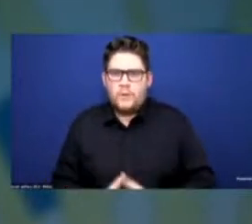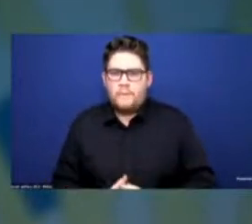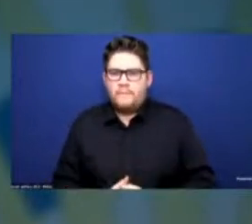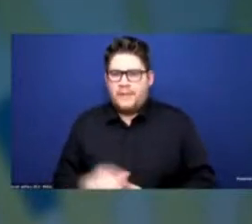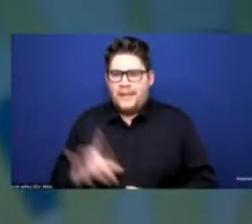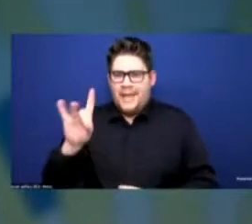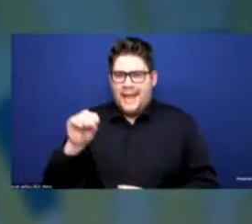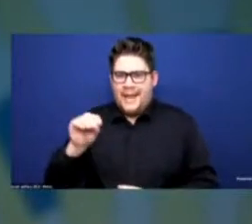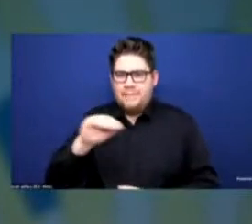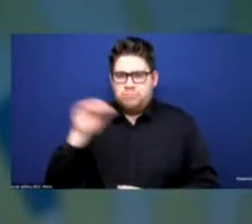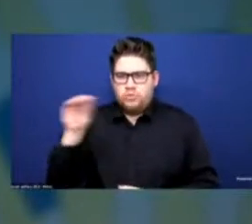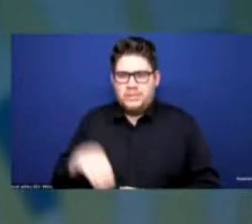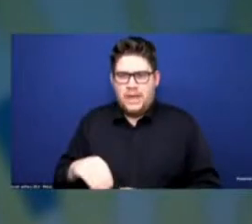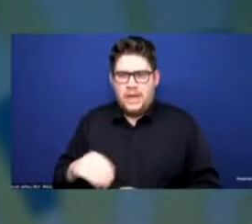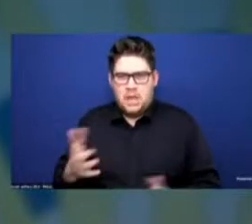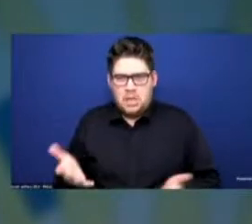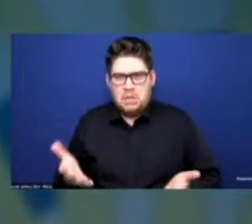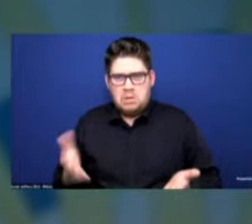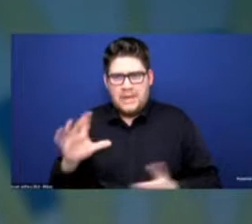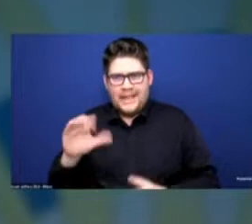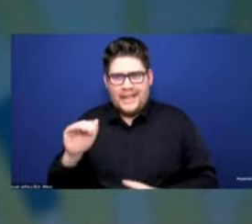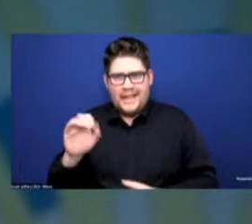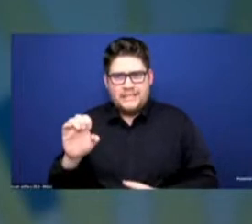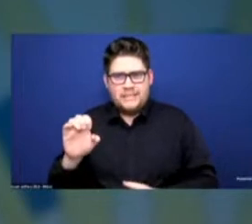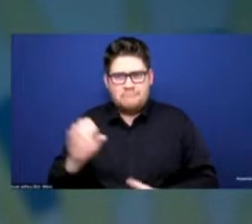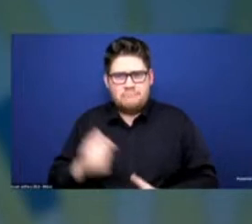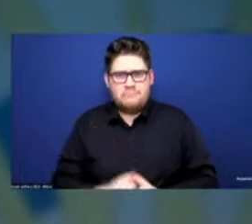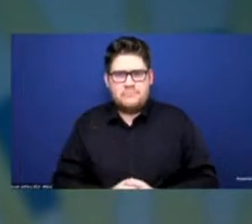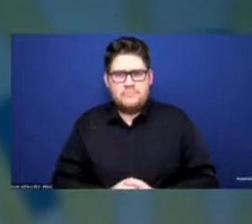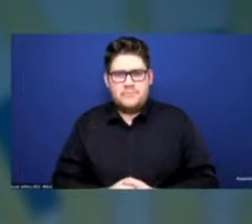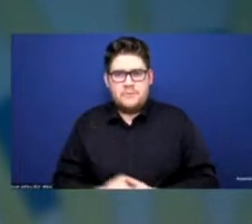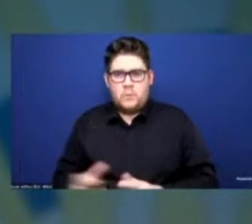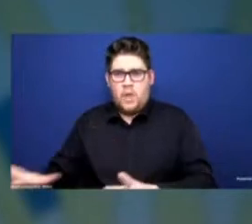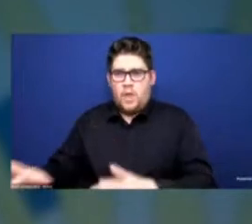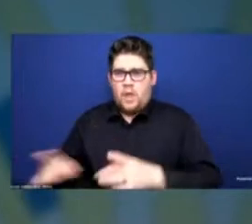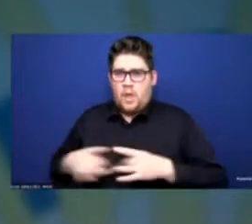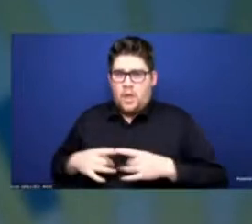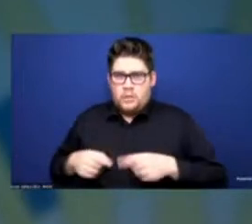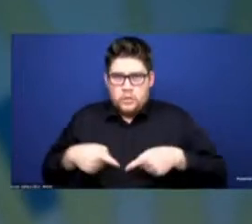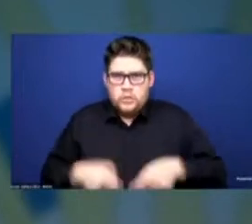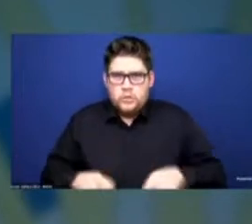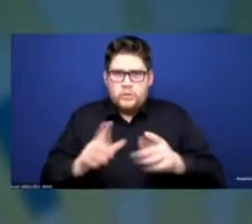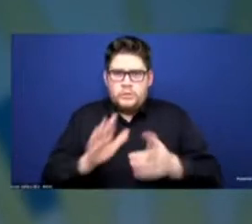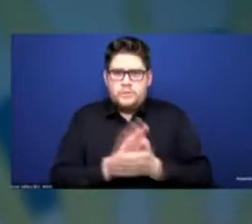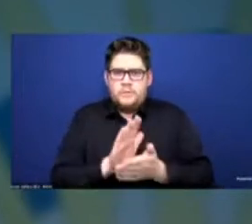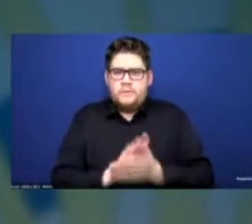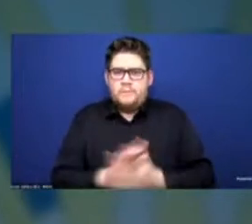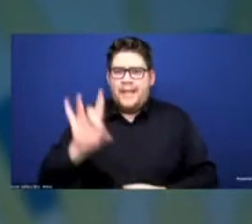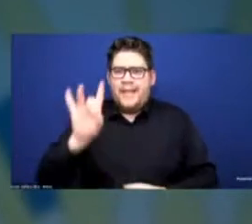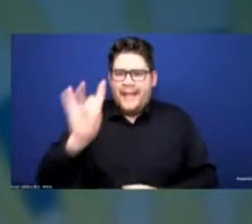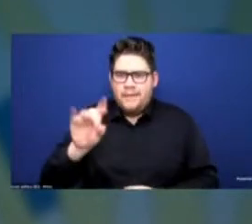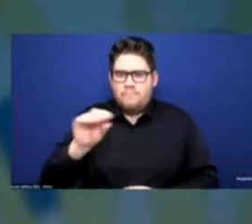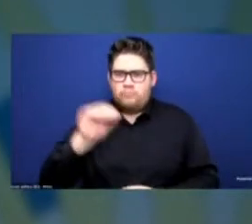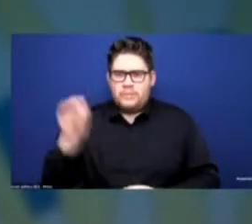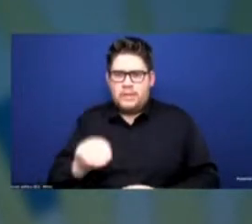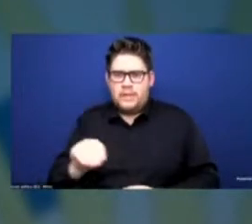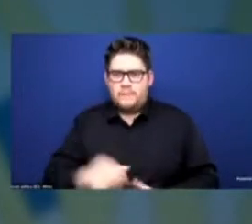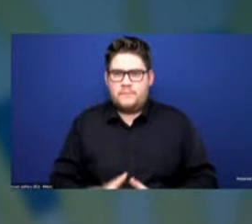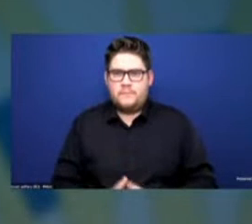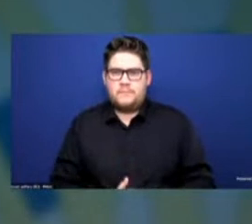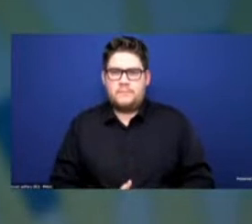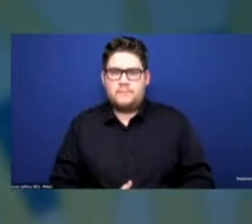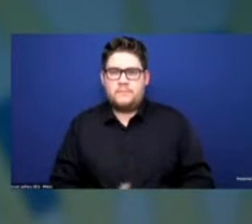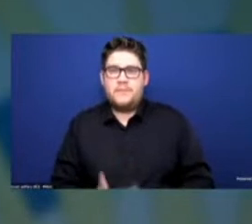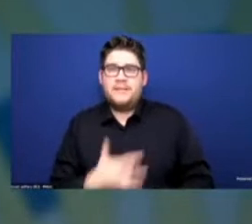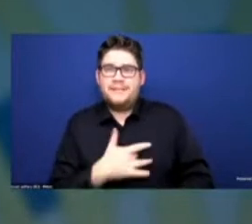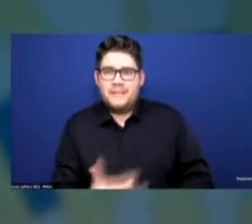那么他也是说到了，在学校这个环境里边呢，一般的情况就是导致了1例或者2例，就是